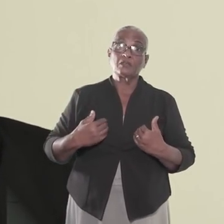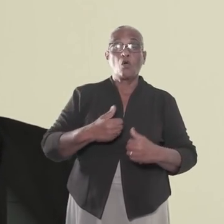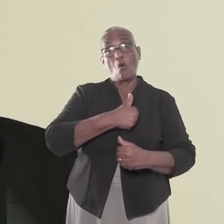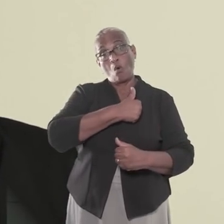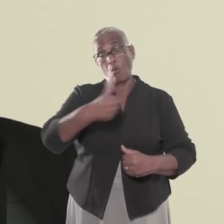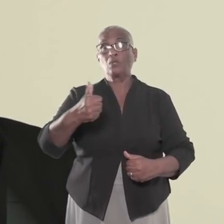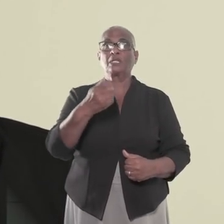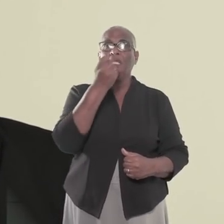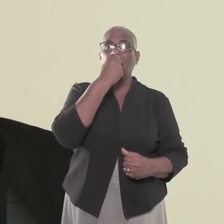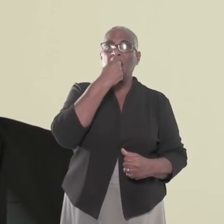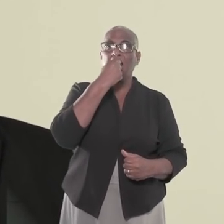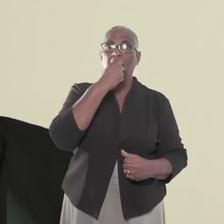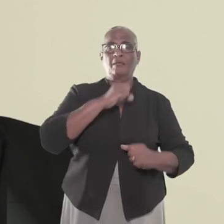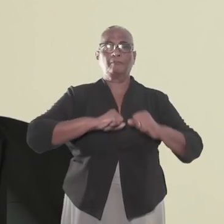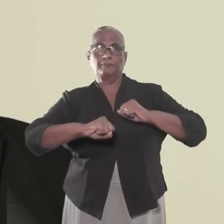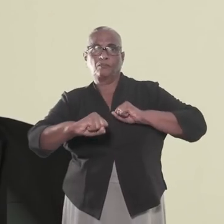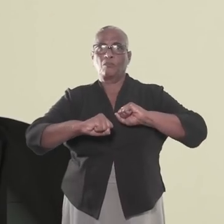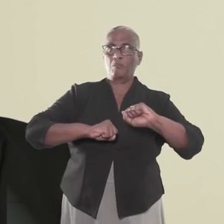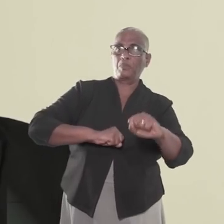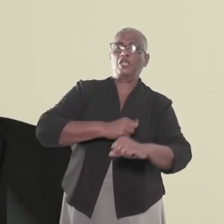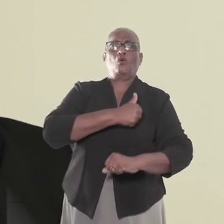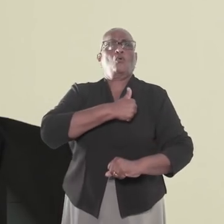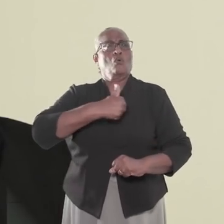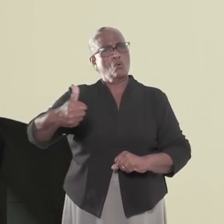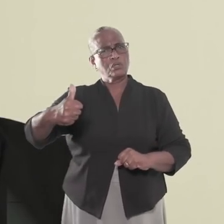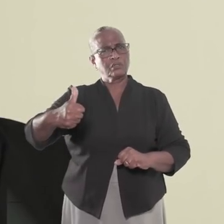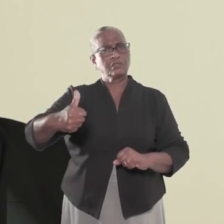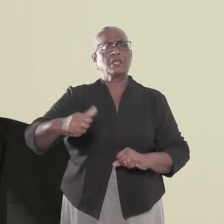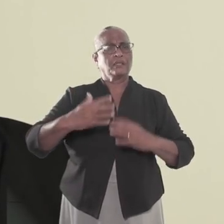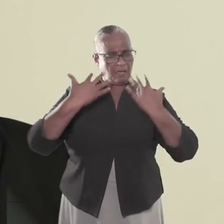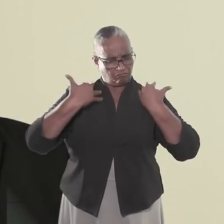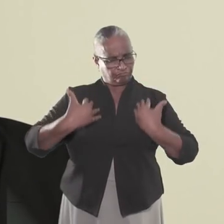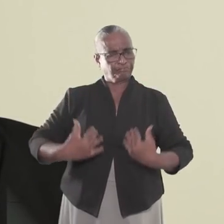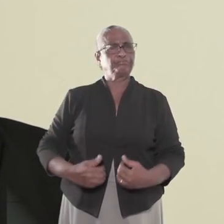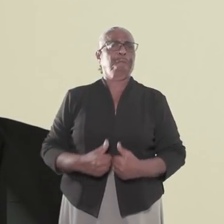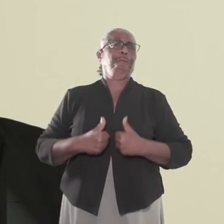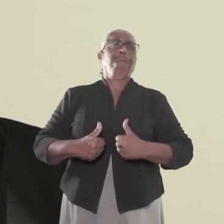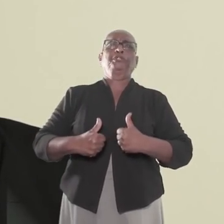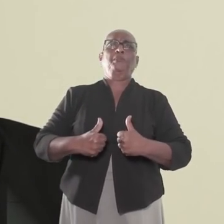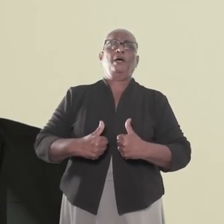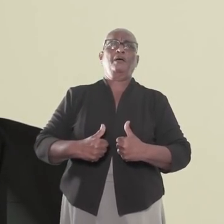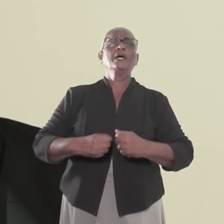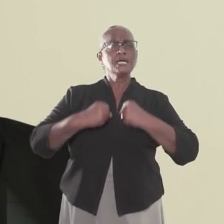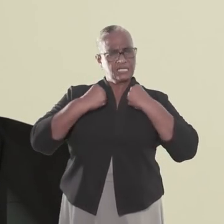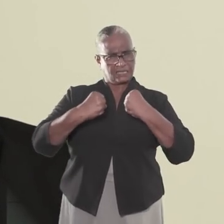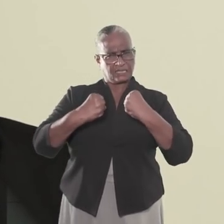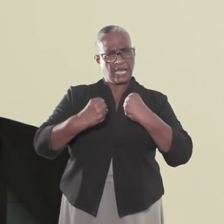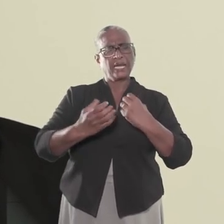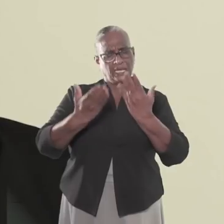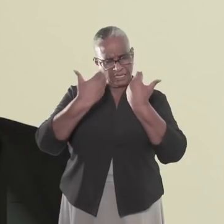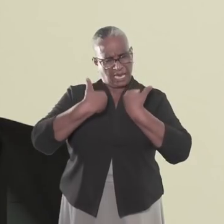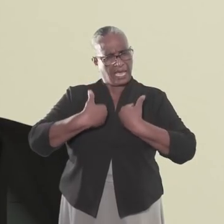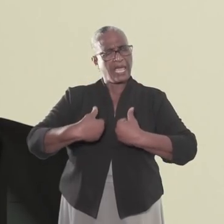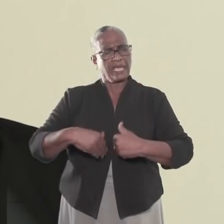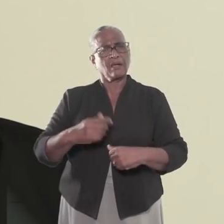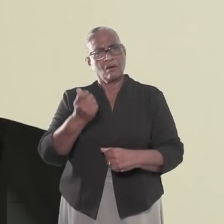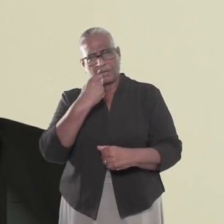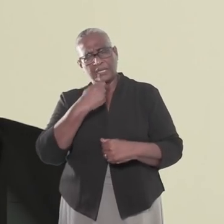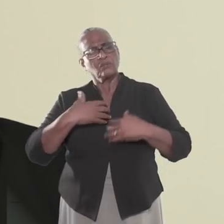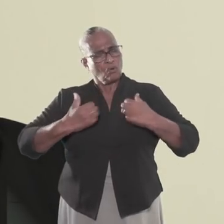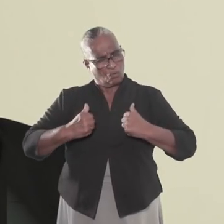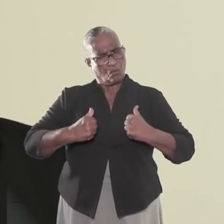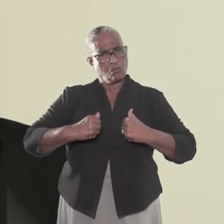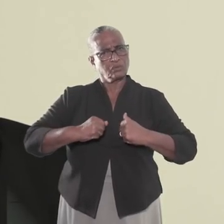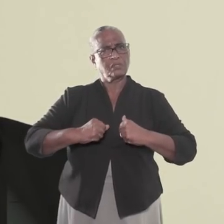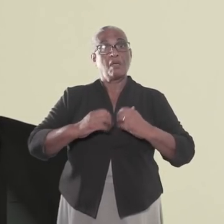voeding en optimaal bewegen zijn randvoorwaarden voor een goede fysieke gesteldheid. Versterk uw eigen weerstand